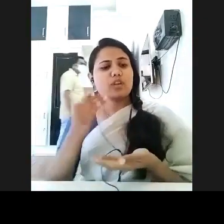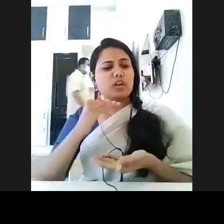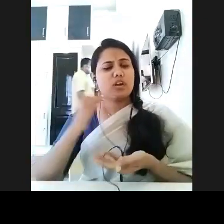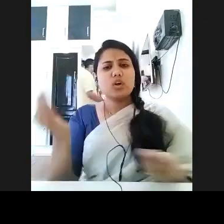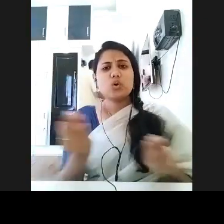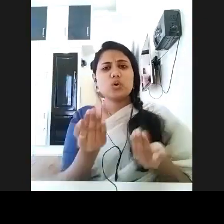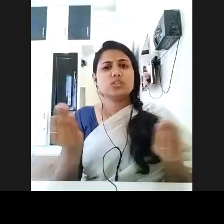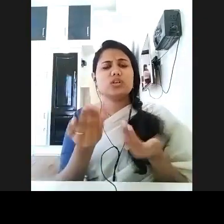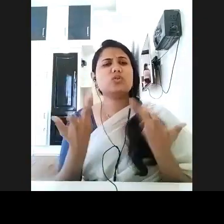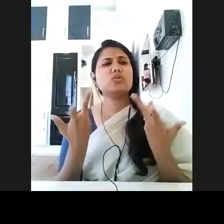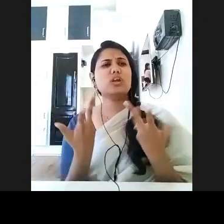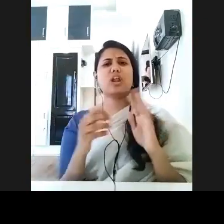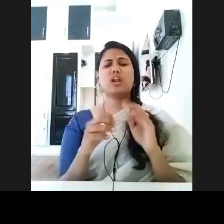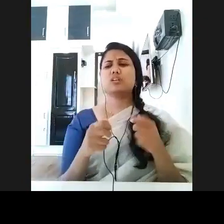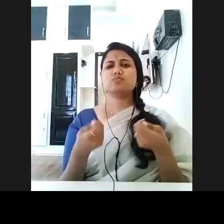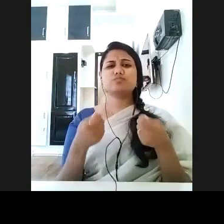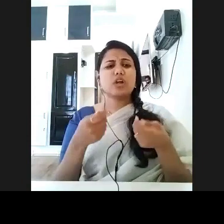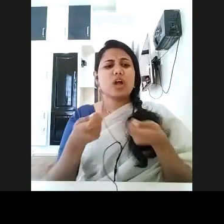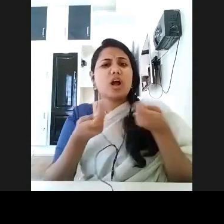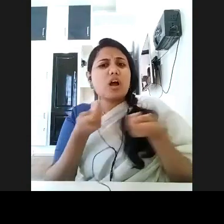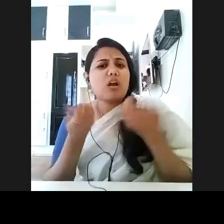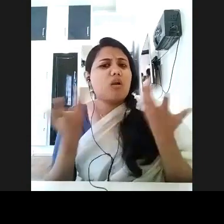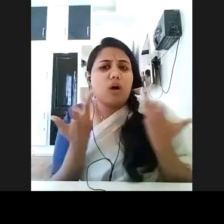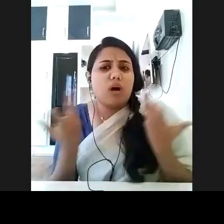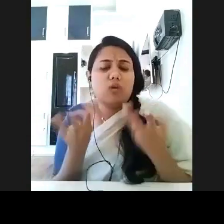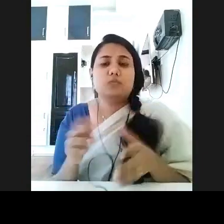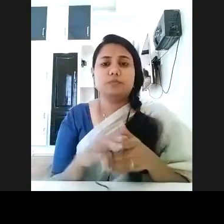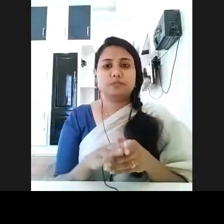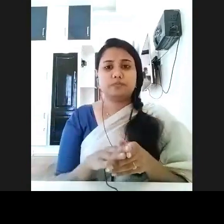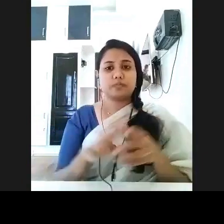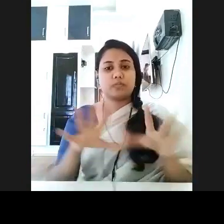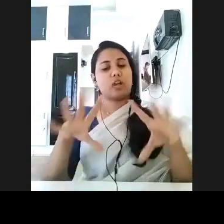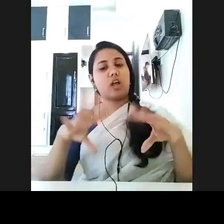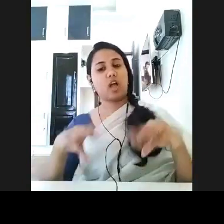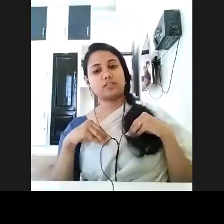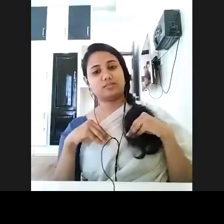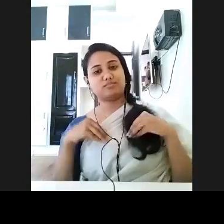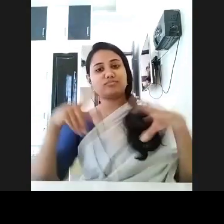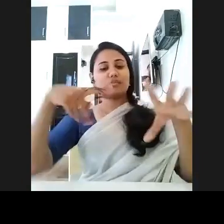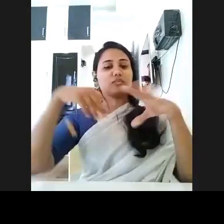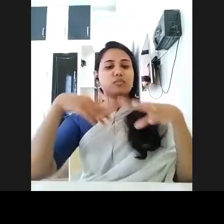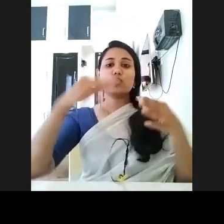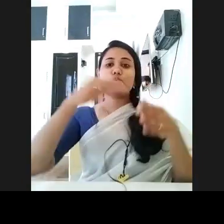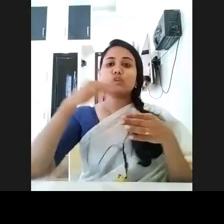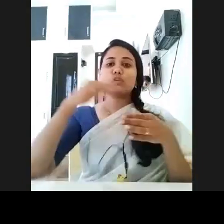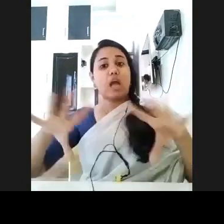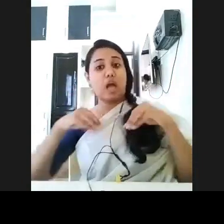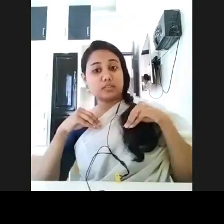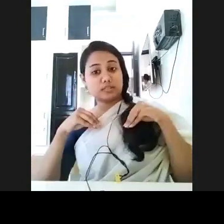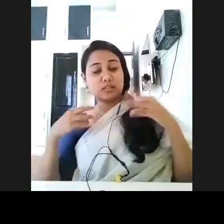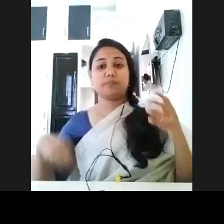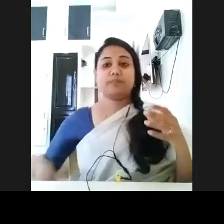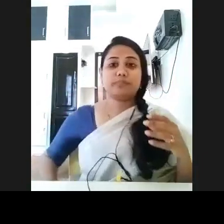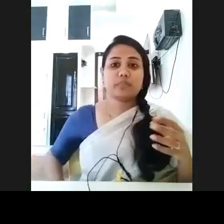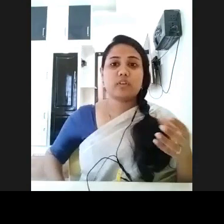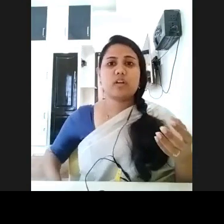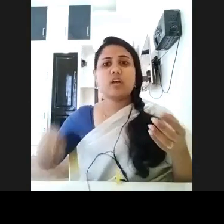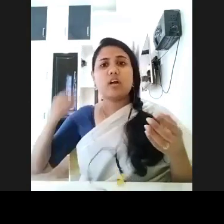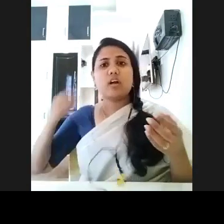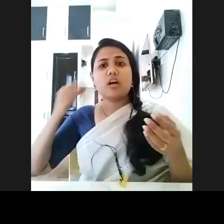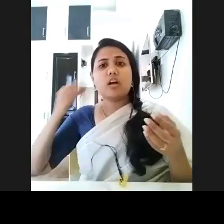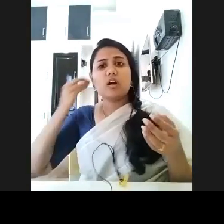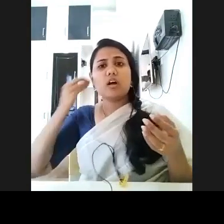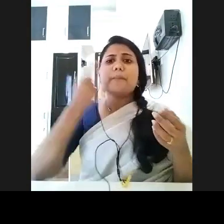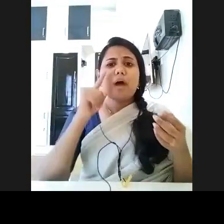എങ്ങനെയാ മാനേജ് ചെയ്ത് പോകേണ്ടത്? സോ ഫസ്റ്റ് നമുക്ക് വേണ്ടത് അക്സെപ്റ്റൻസ് എന്ന് പറയുമ്പോൾ പേരൻസ് മുന്നോട്ട് വന്ന്